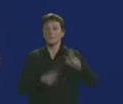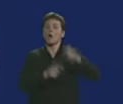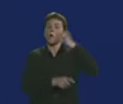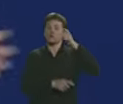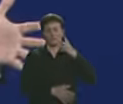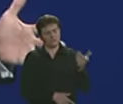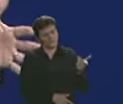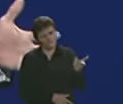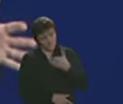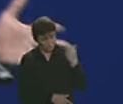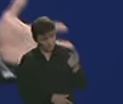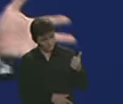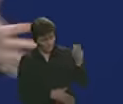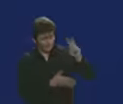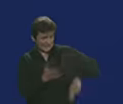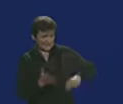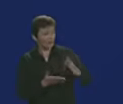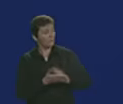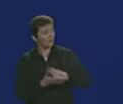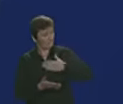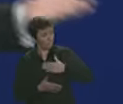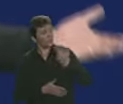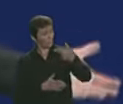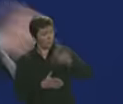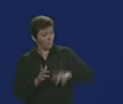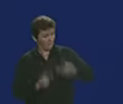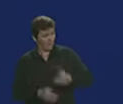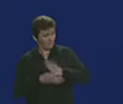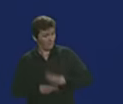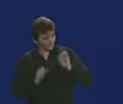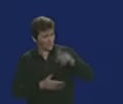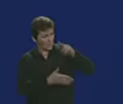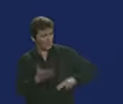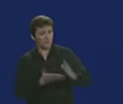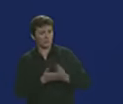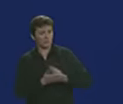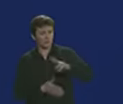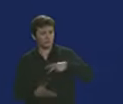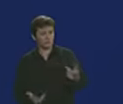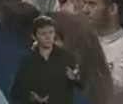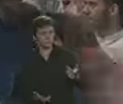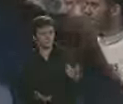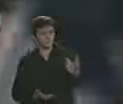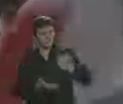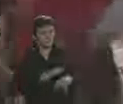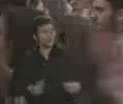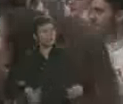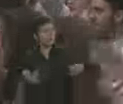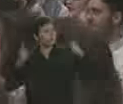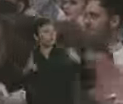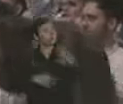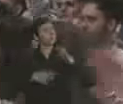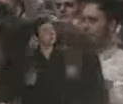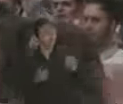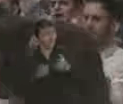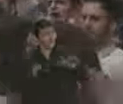suffisait que vous vous donniez la peine de le lire depuis 3 mois, il est à votre disposition. Mon quartier général de campagne est ouvert et je